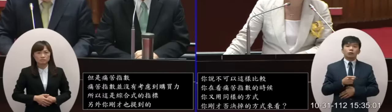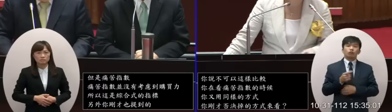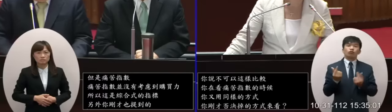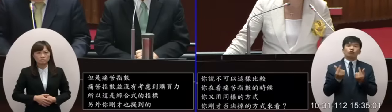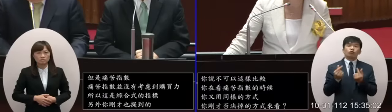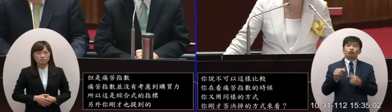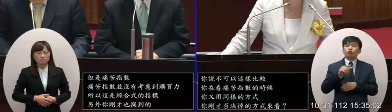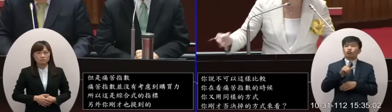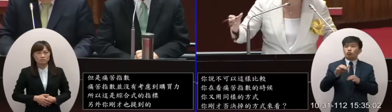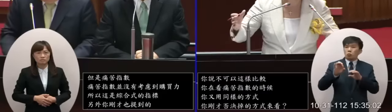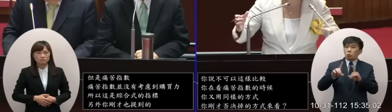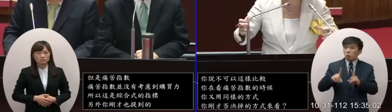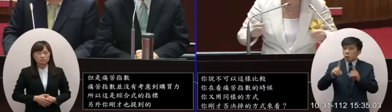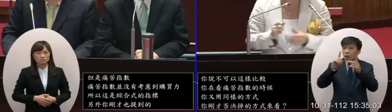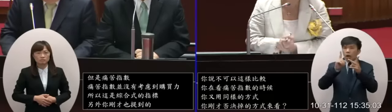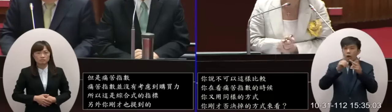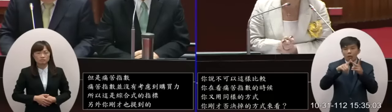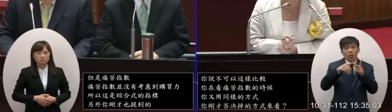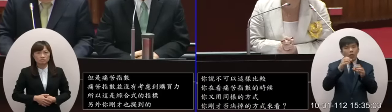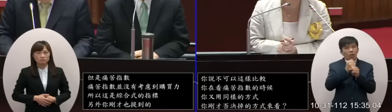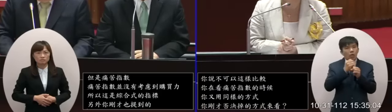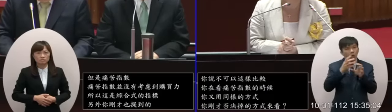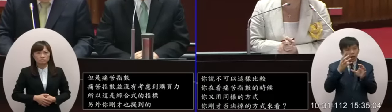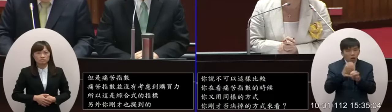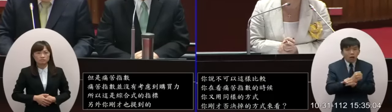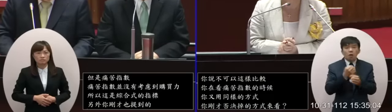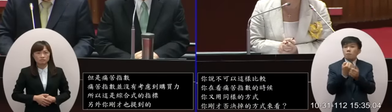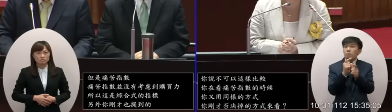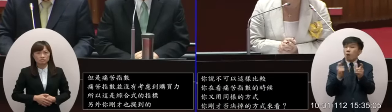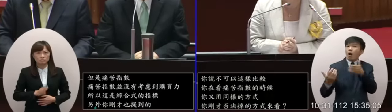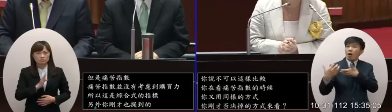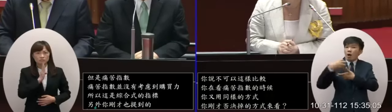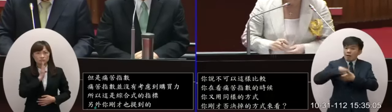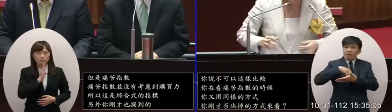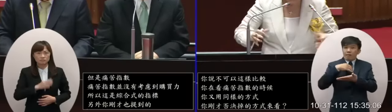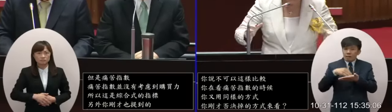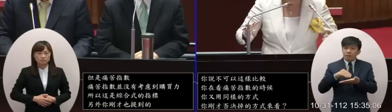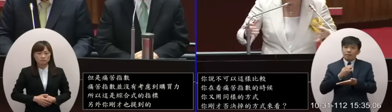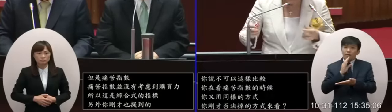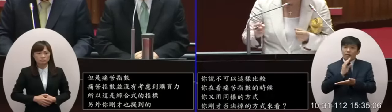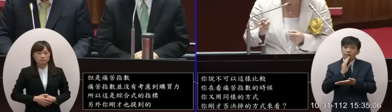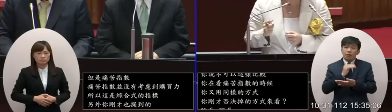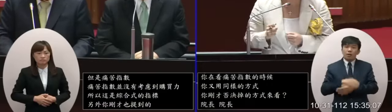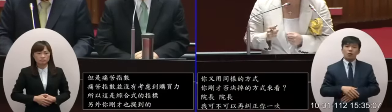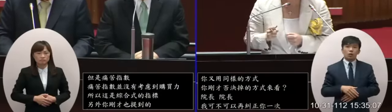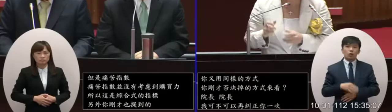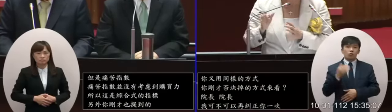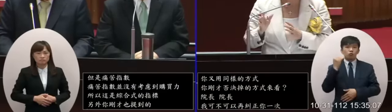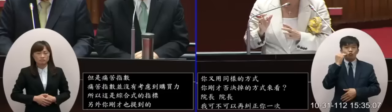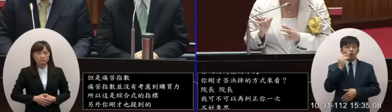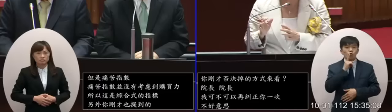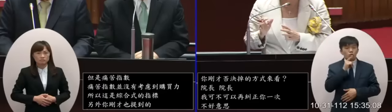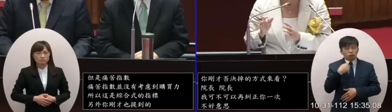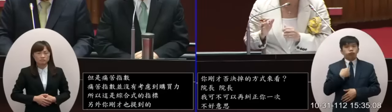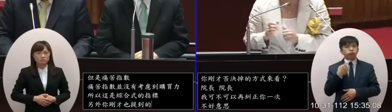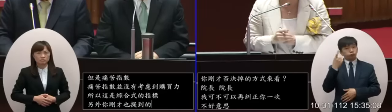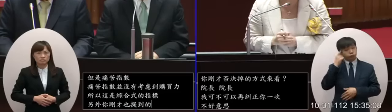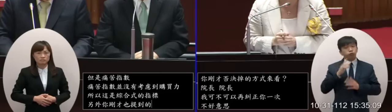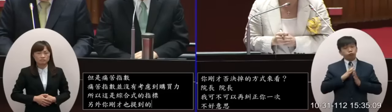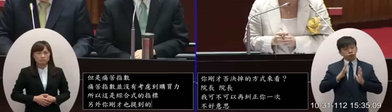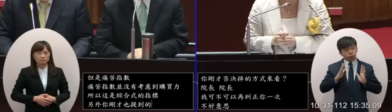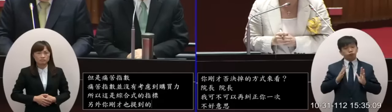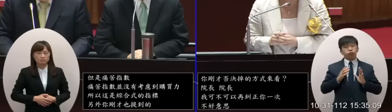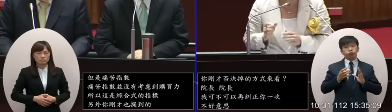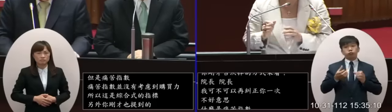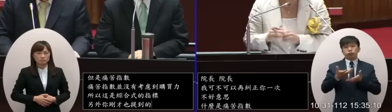膨，然后把你的失业率都含在里面吗？对不对？所以你如果要跟我谈，我愿意跟你去谈美国